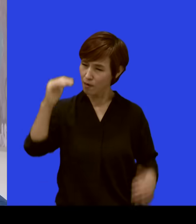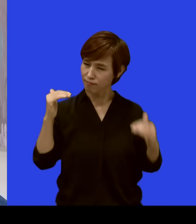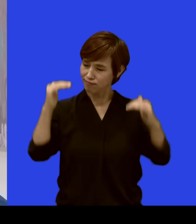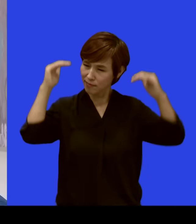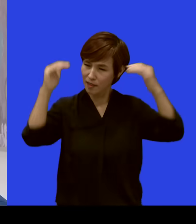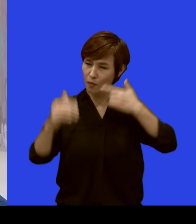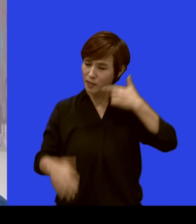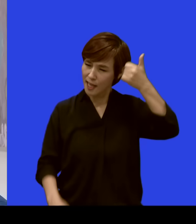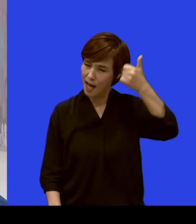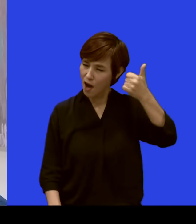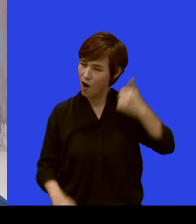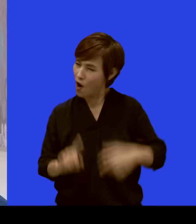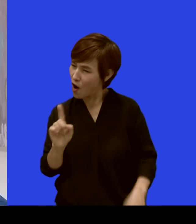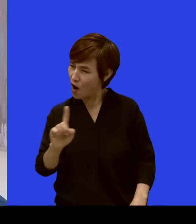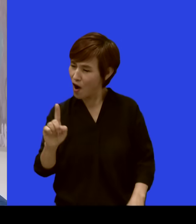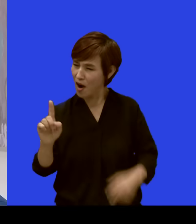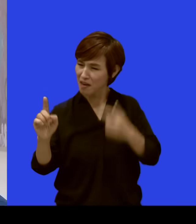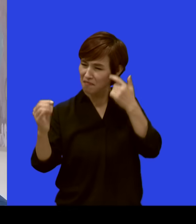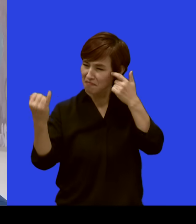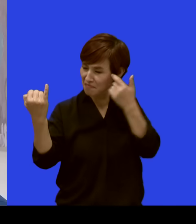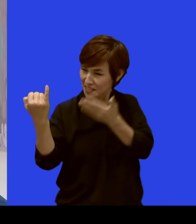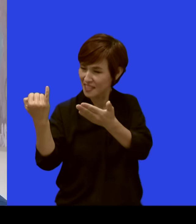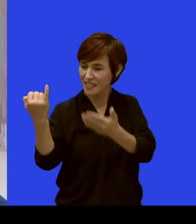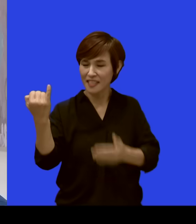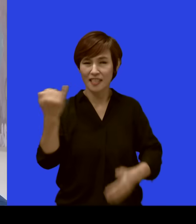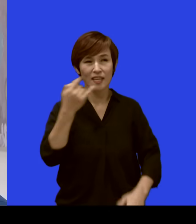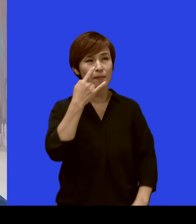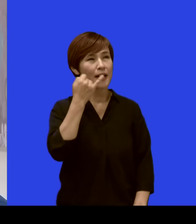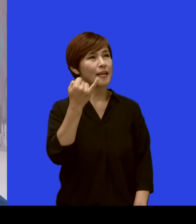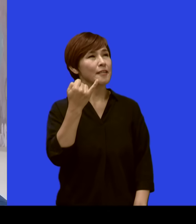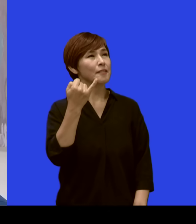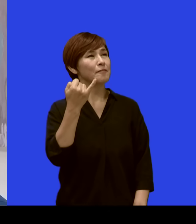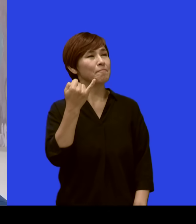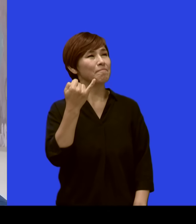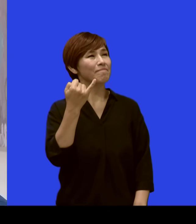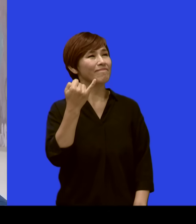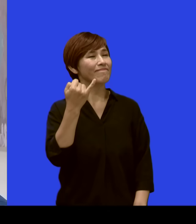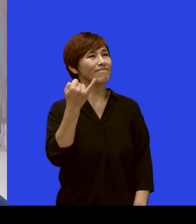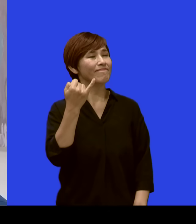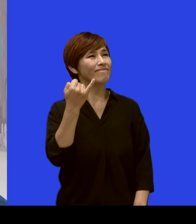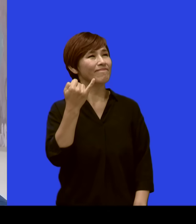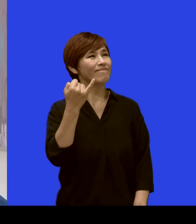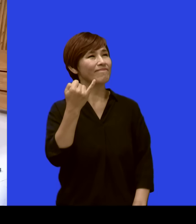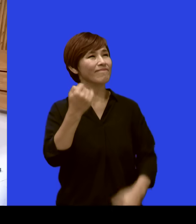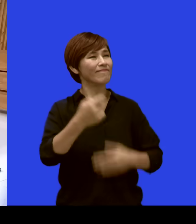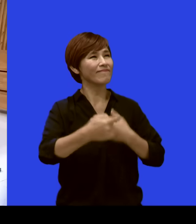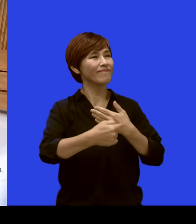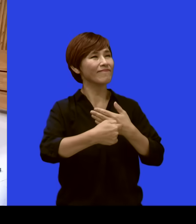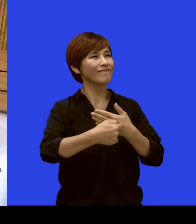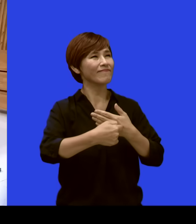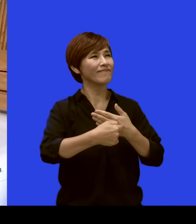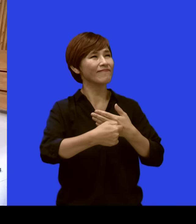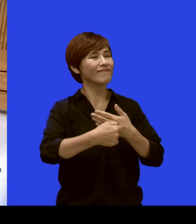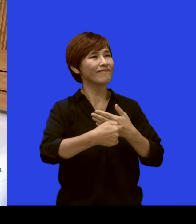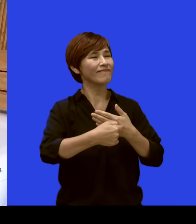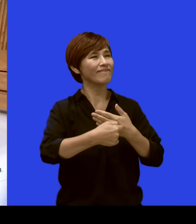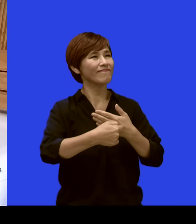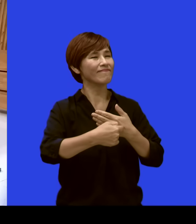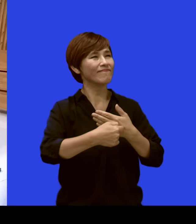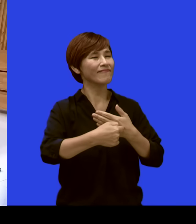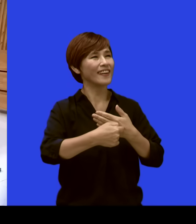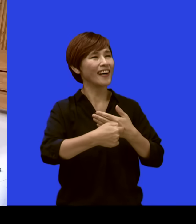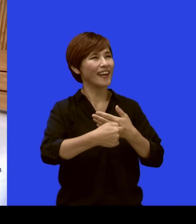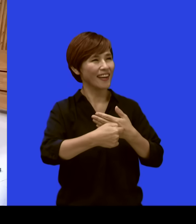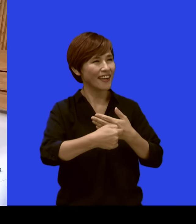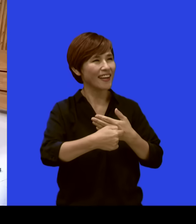되면 어떨까요? 그랬더니 우리 어머니가 매우 이제 그 좋아하시는데 씁쓸한 표정을 지으면서 이놈이 이제